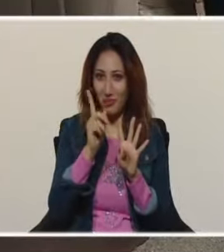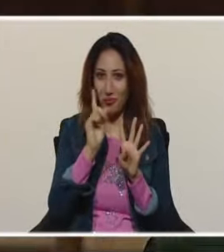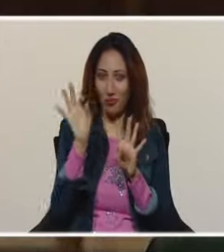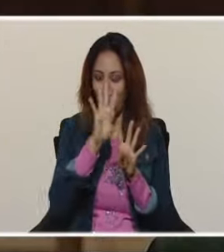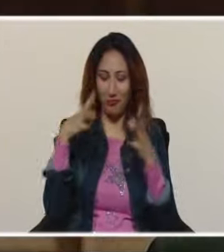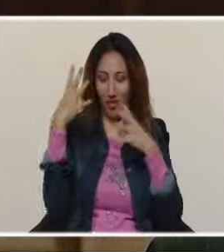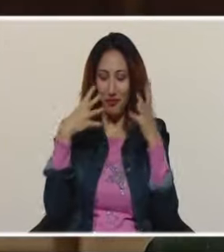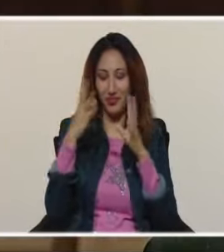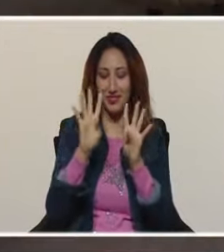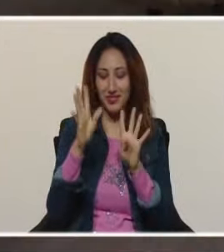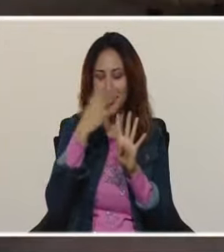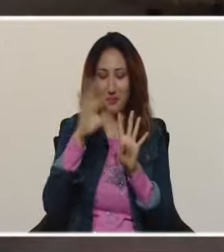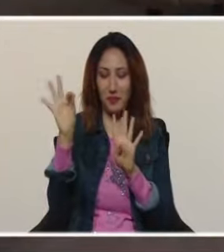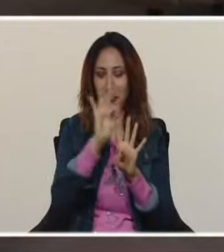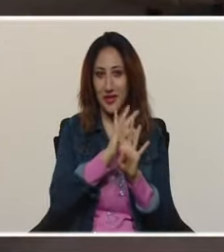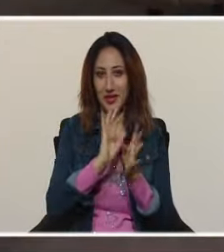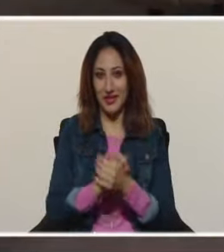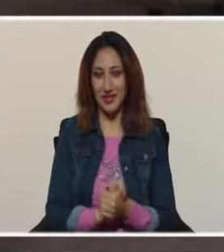النهارده. وبعدين وكانت